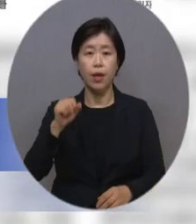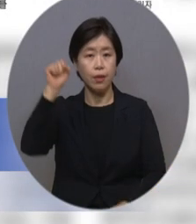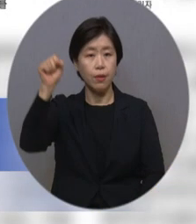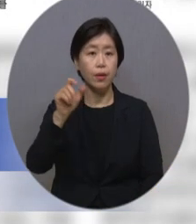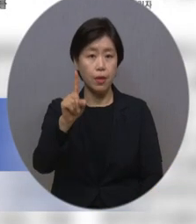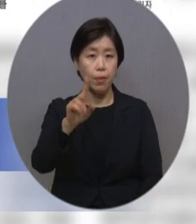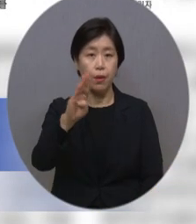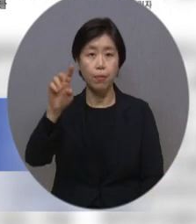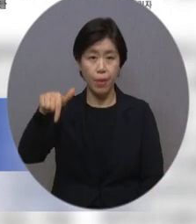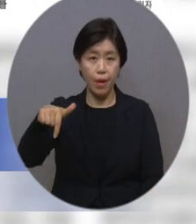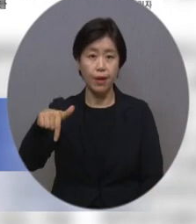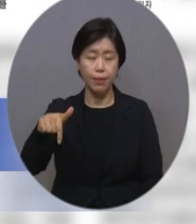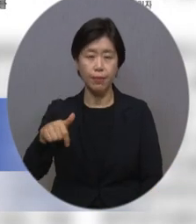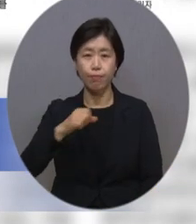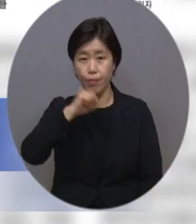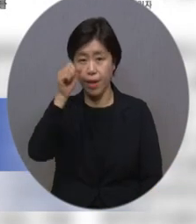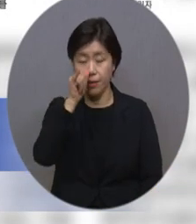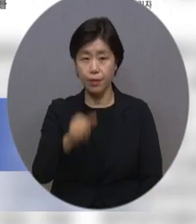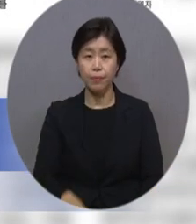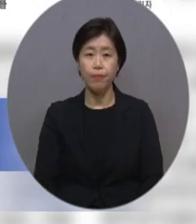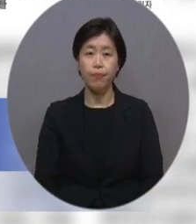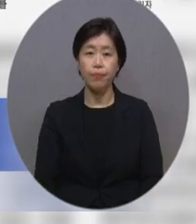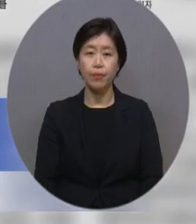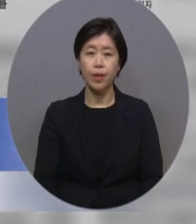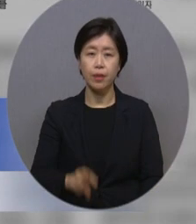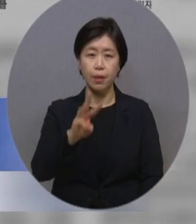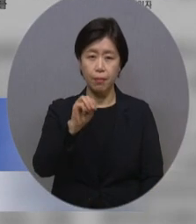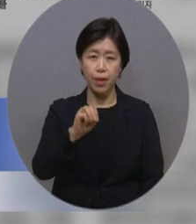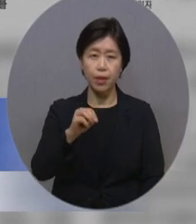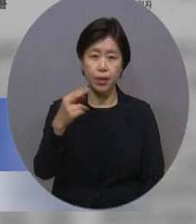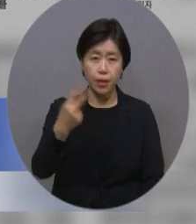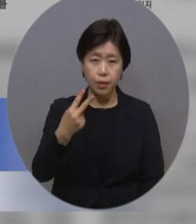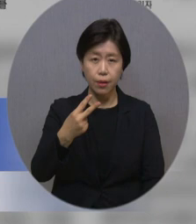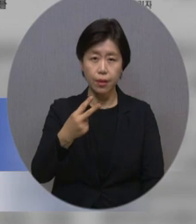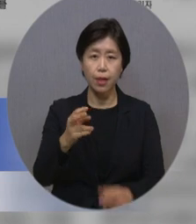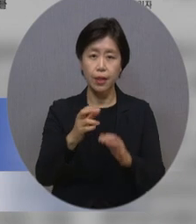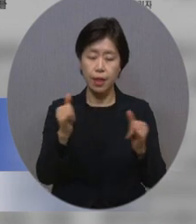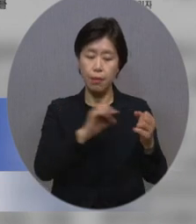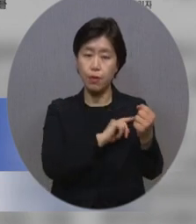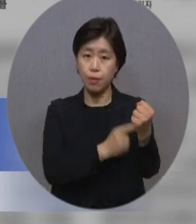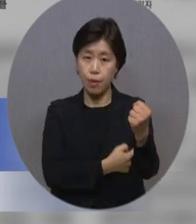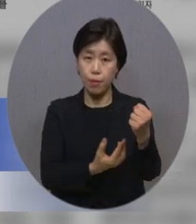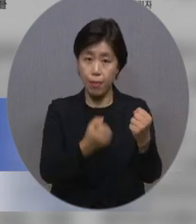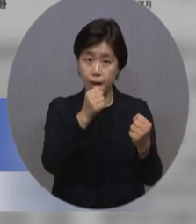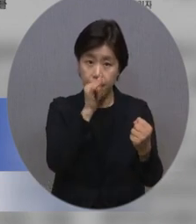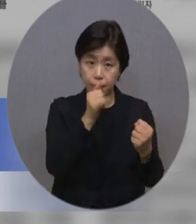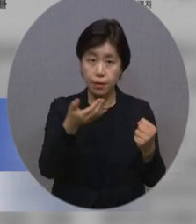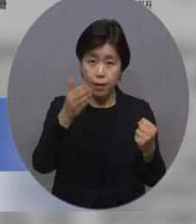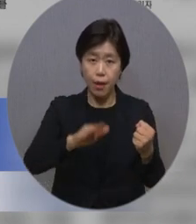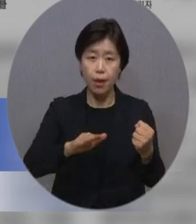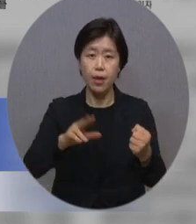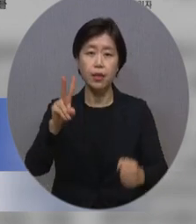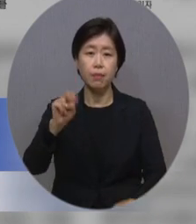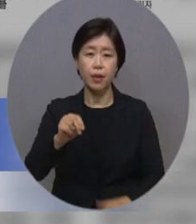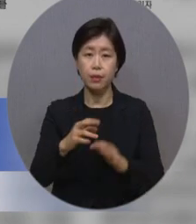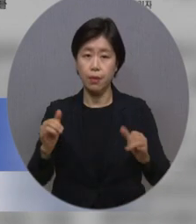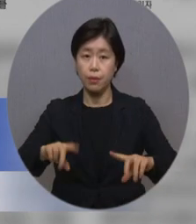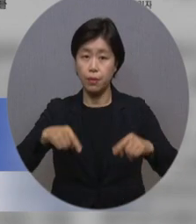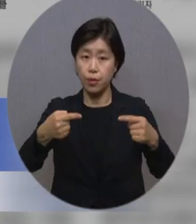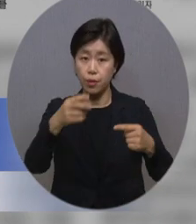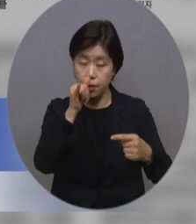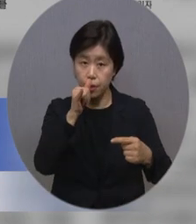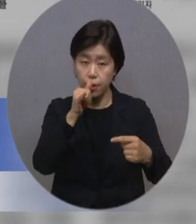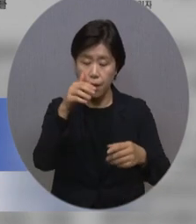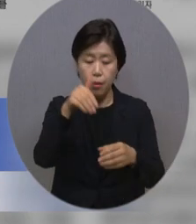최종 선거인 32,600 예순두명 중 23,400 쉰두 명이 참여해이 전체 투표율은